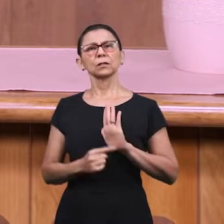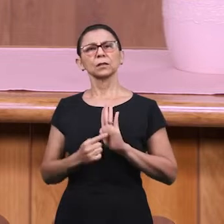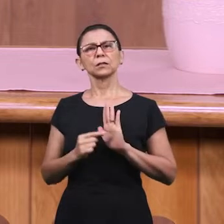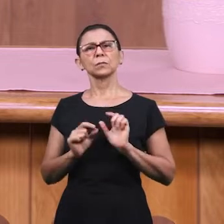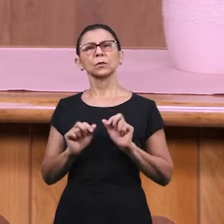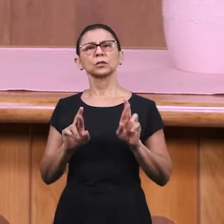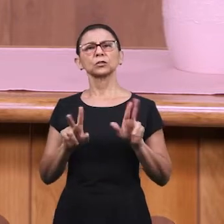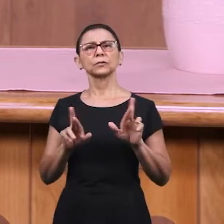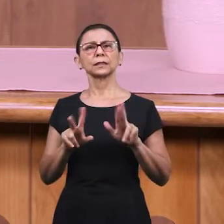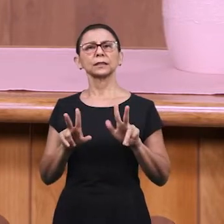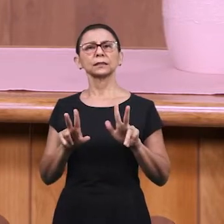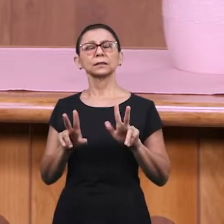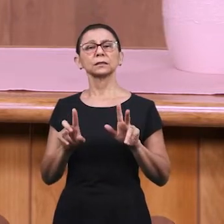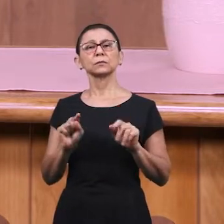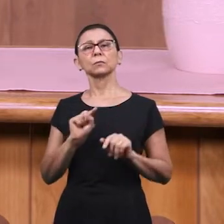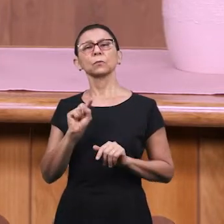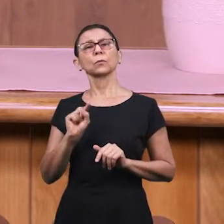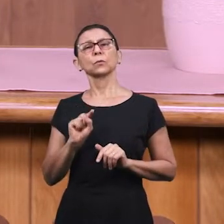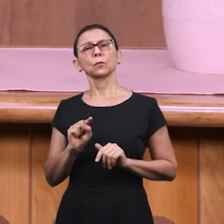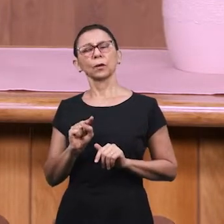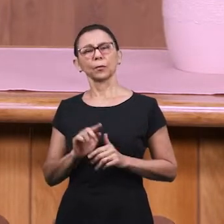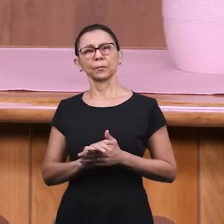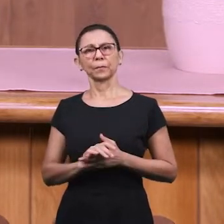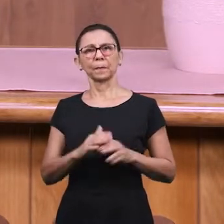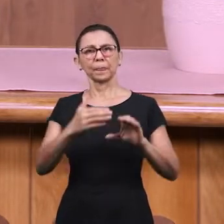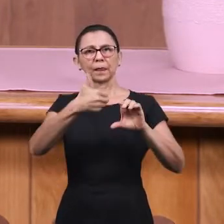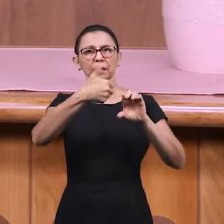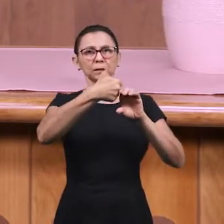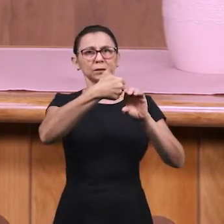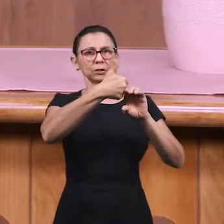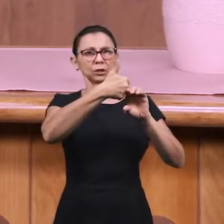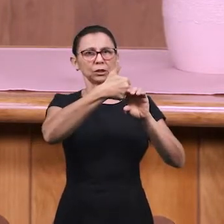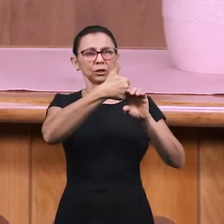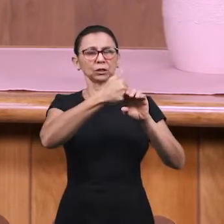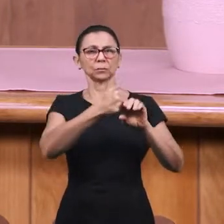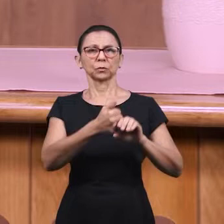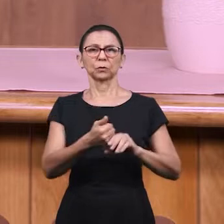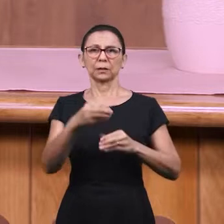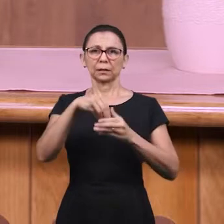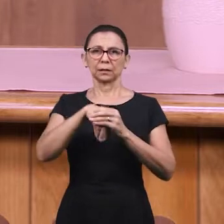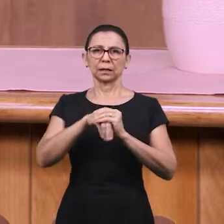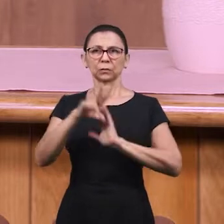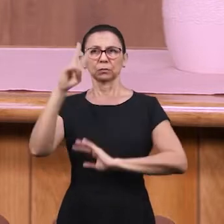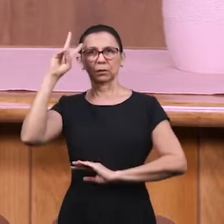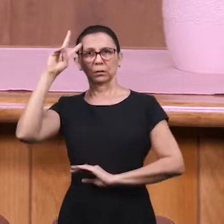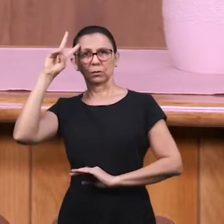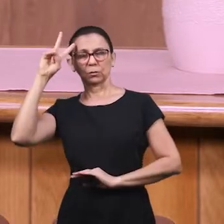нам этот текст? Он показывает, что историческое христианство,